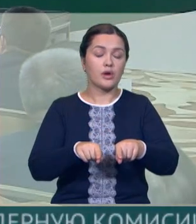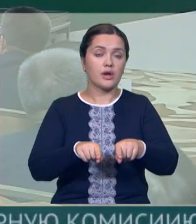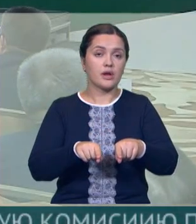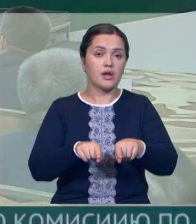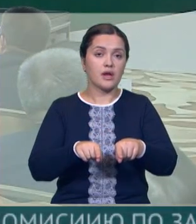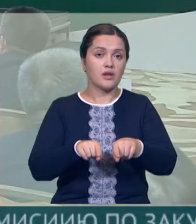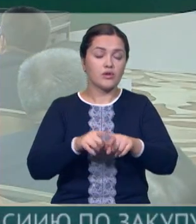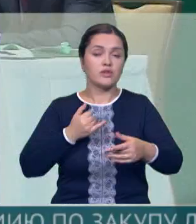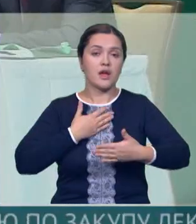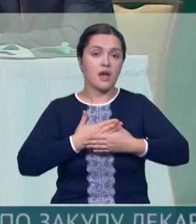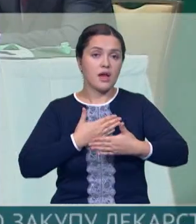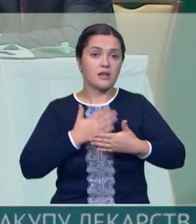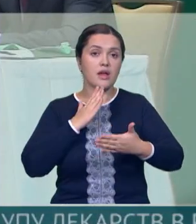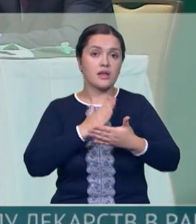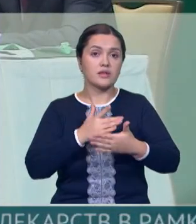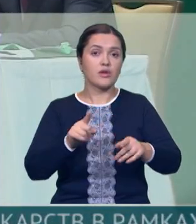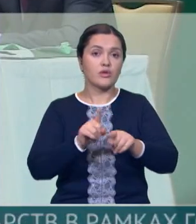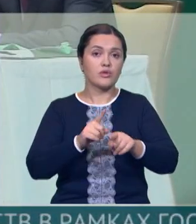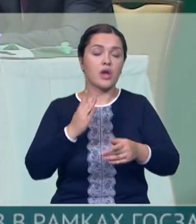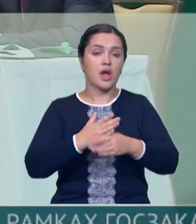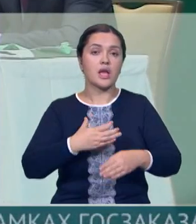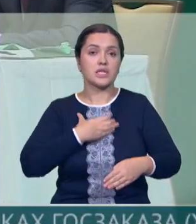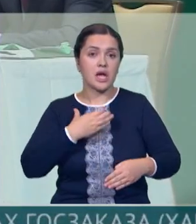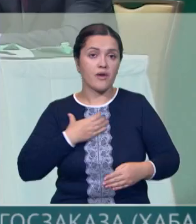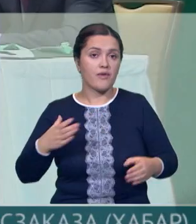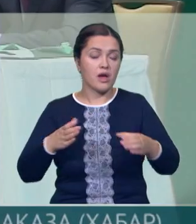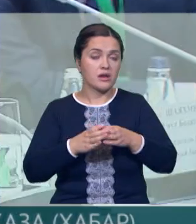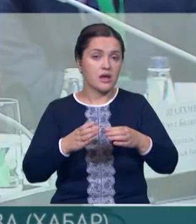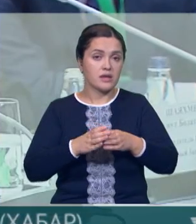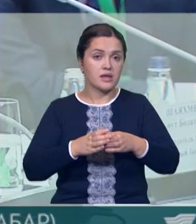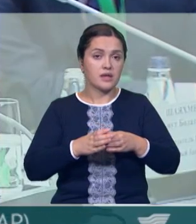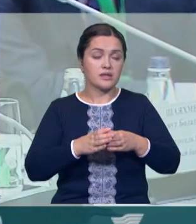более активно и профессионально заявляют о себе страховые организации,